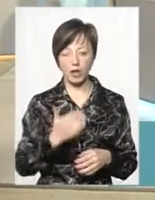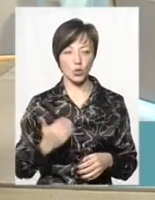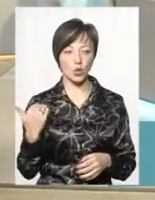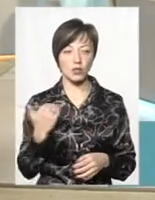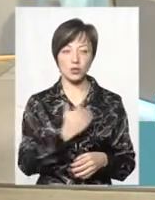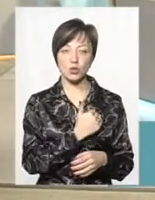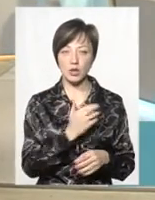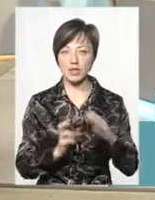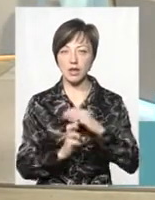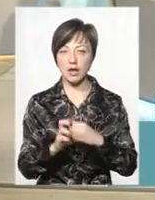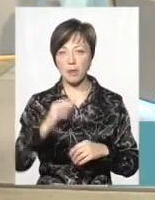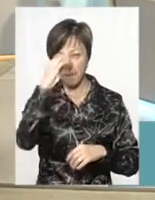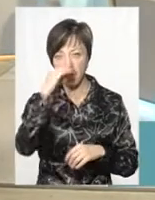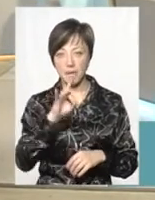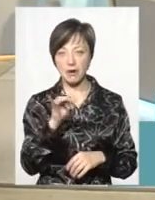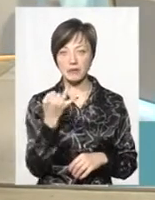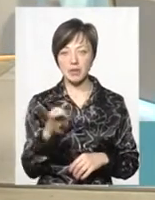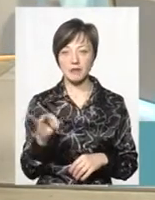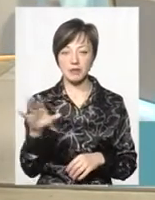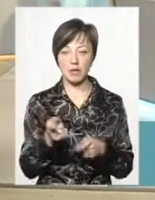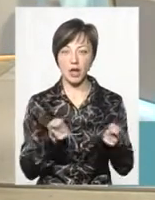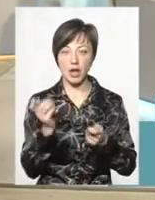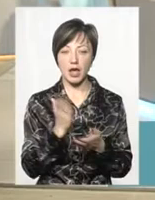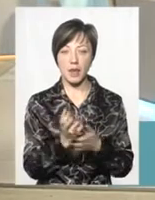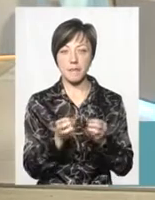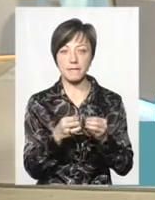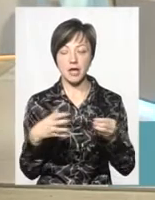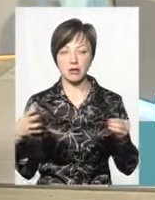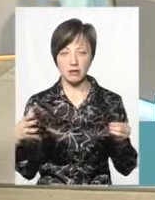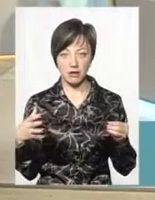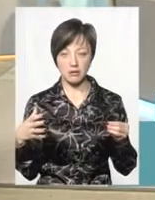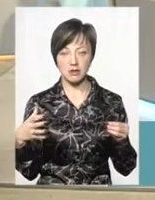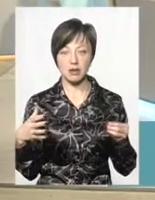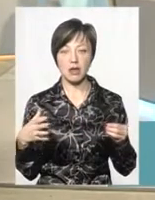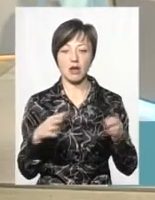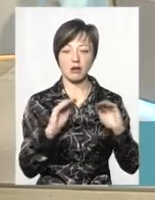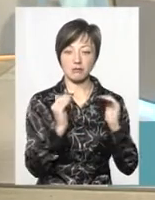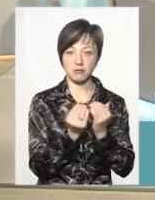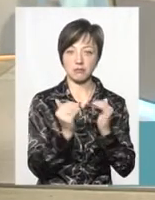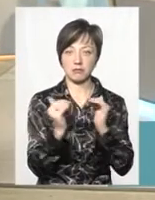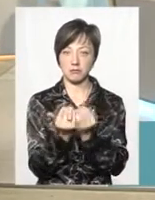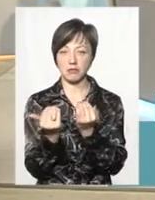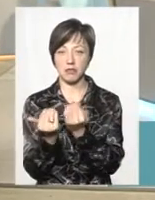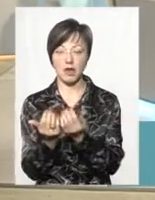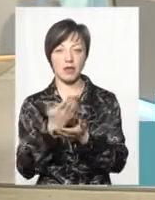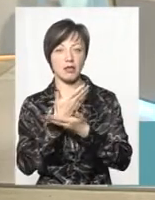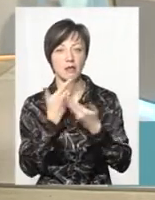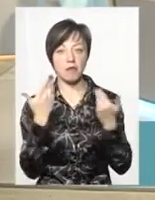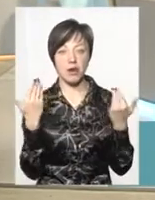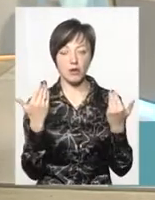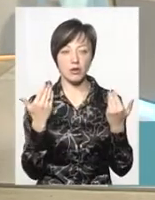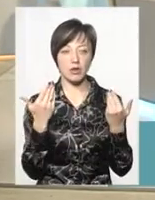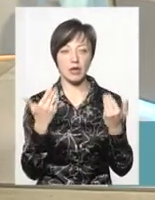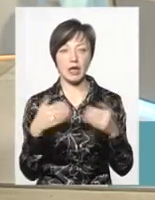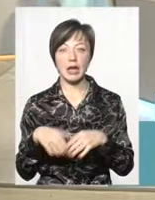Папа Римський всім керує, є 15 незалежних православних патріархій, які не мають